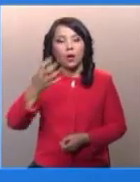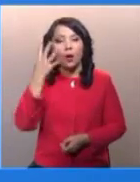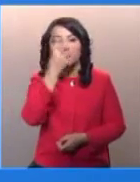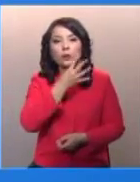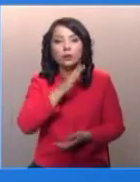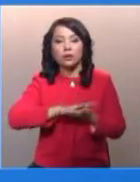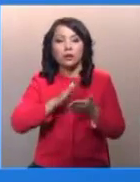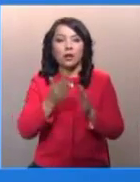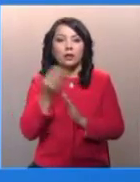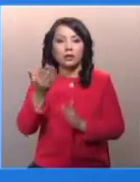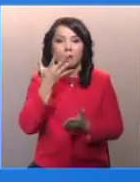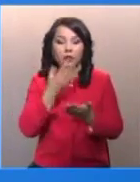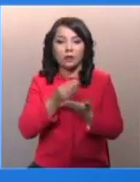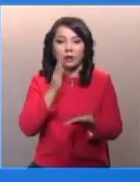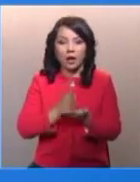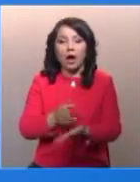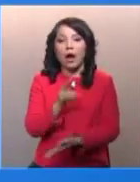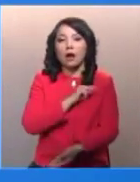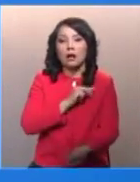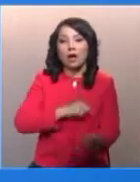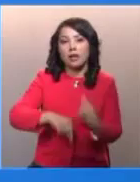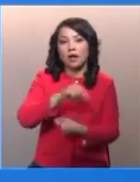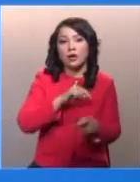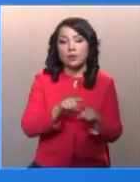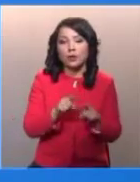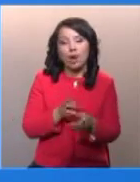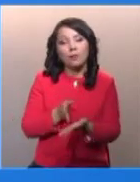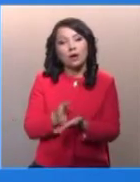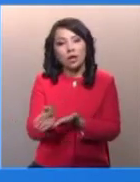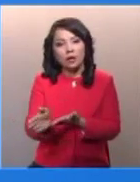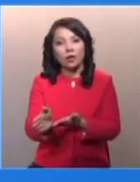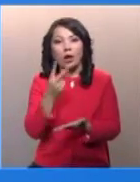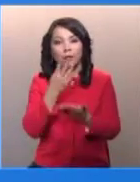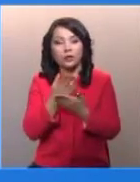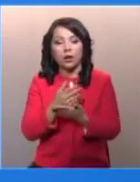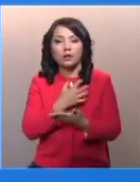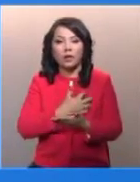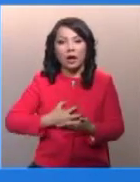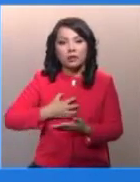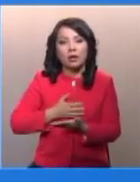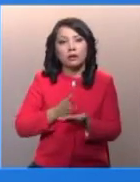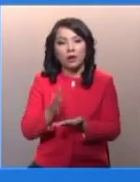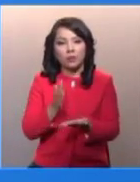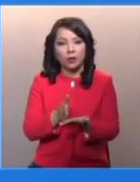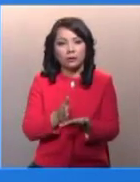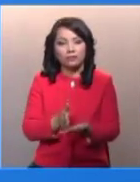Міне, бұл да кәсіпкерлікті қолдауға бір бағытталған үлкен бір норма деп есептейміз.